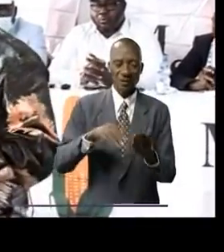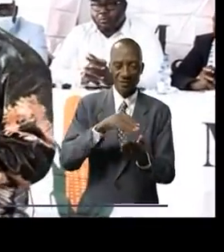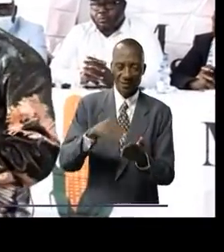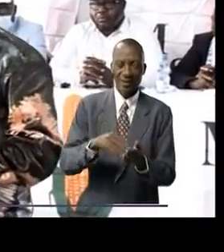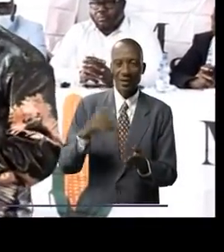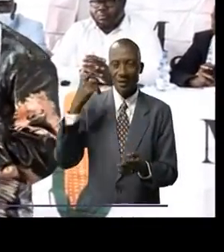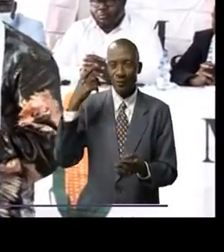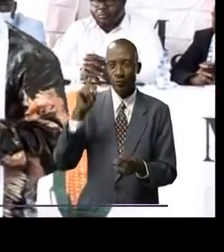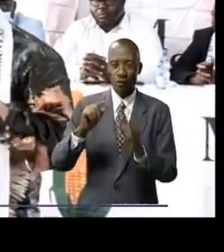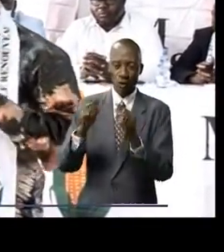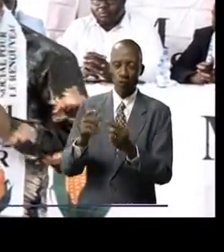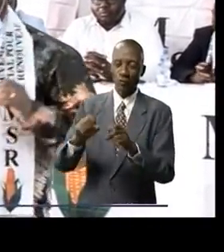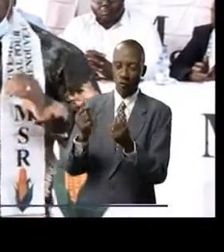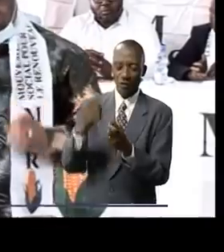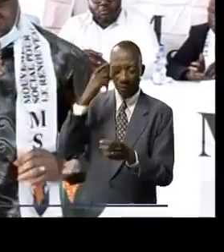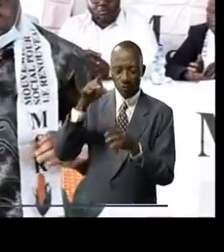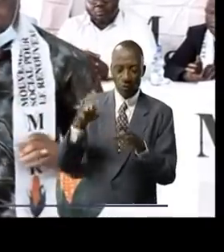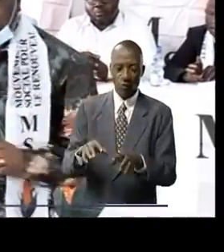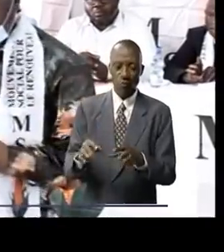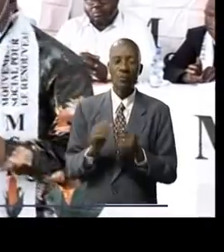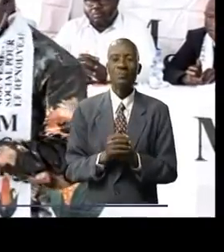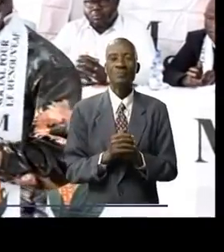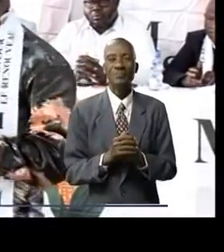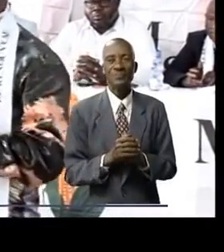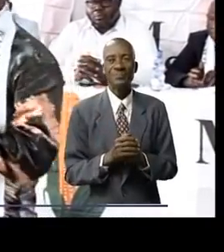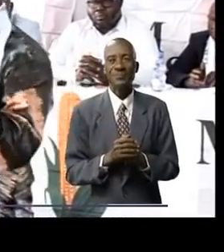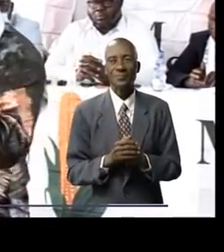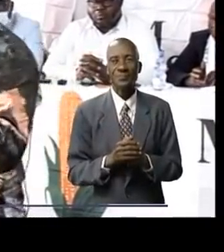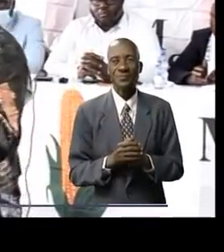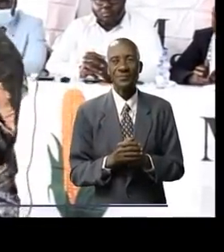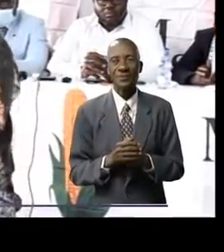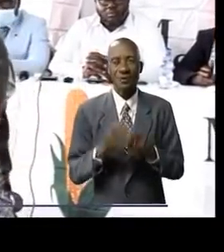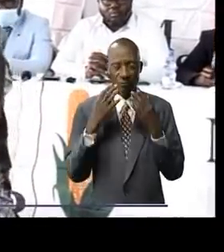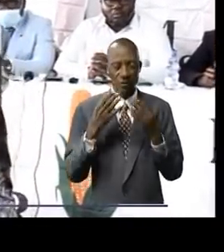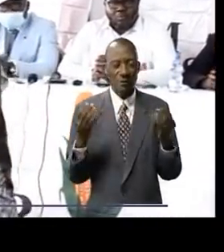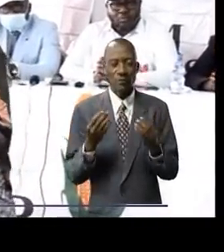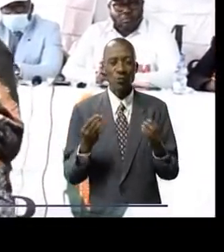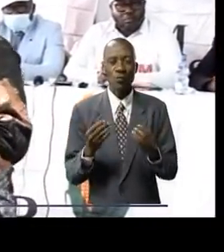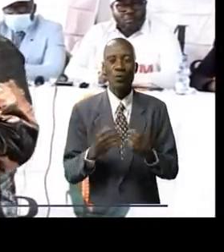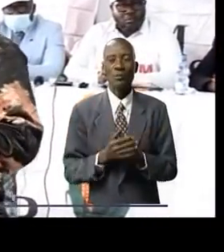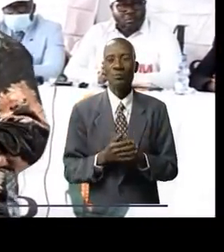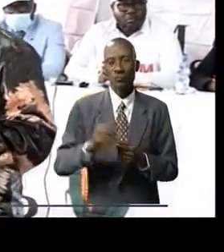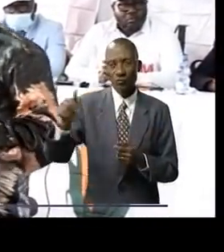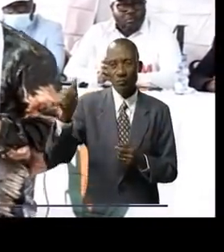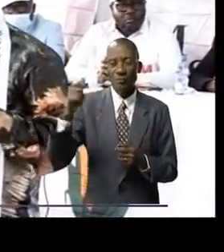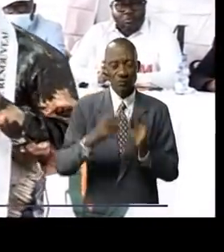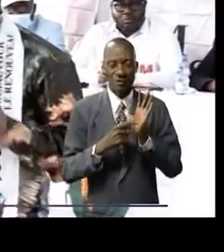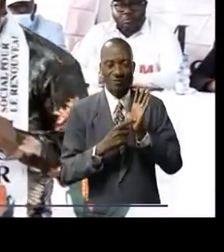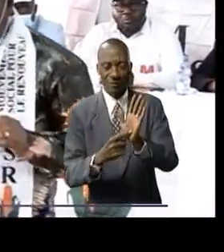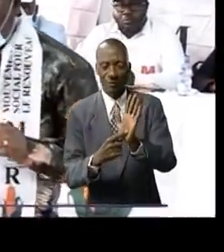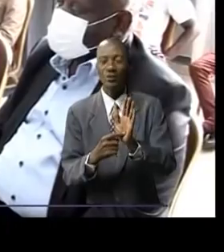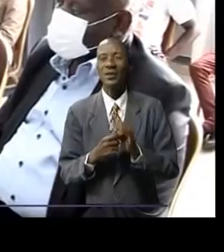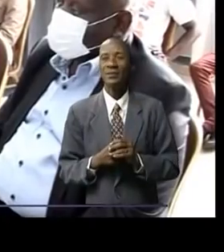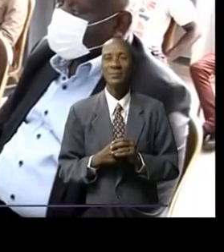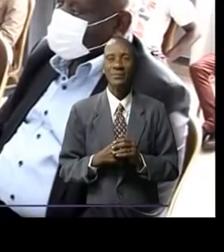renouveau. Et en cette occasion, vous êtes exprimés solennellement pour